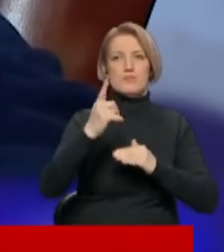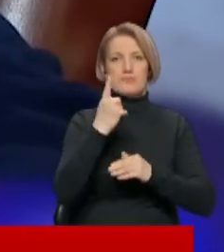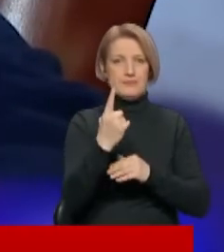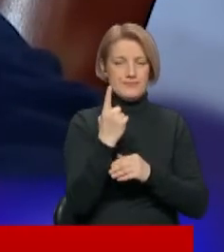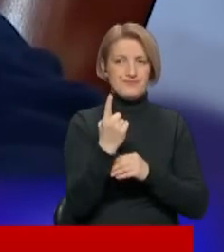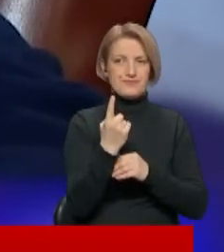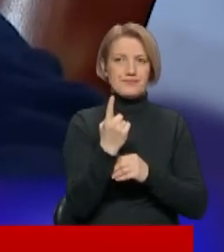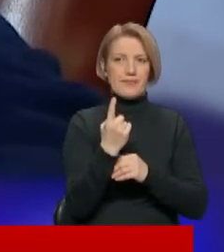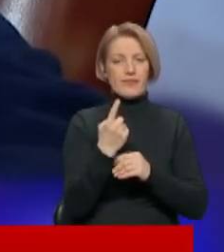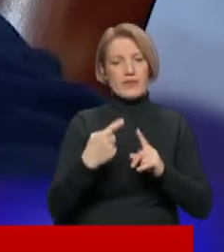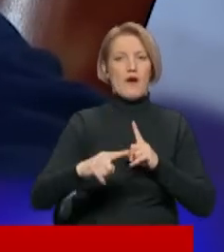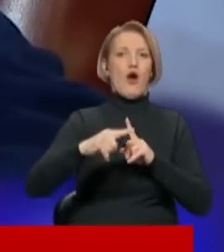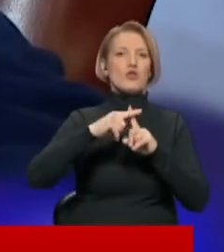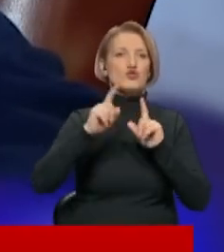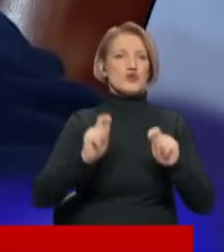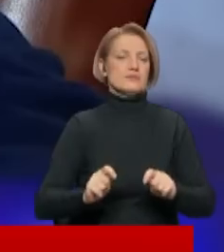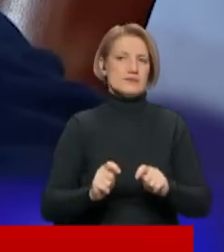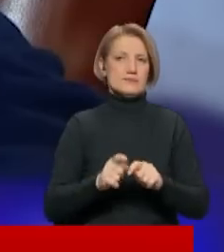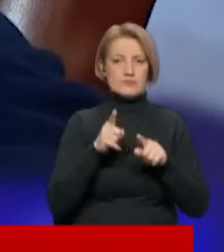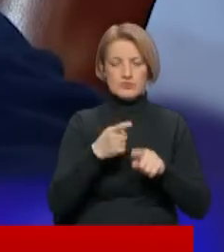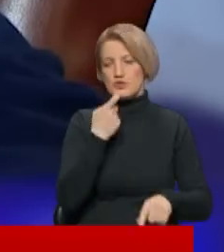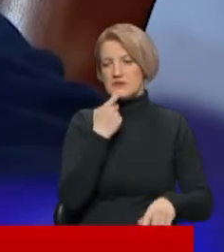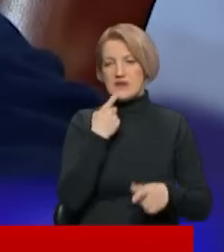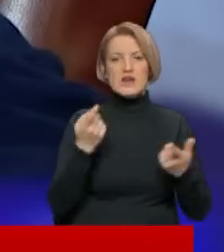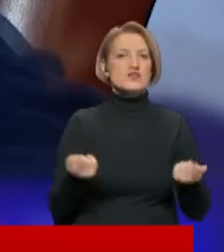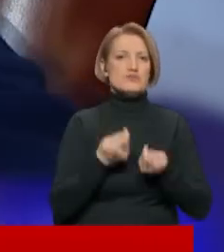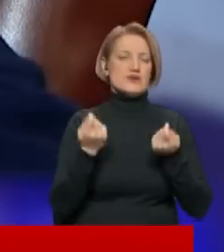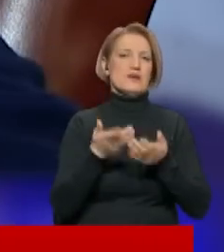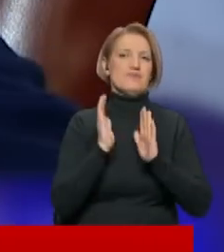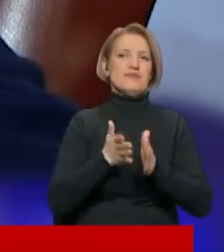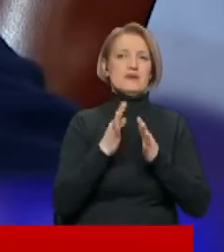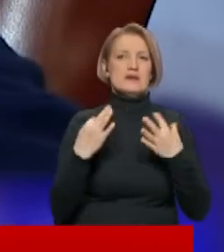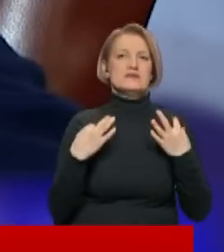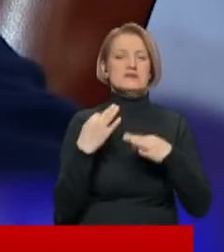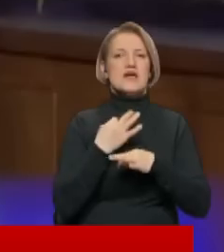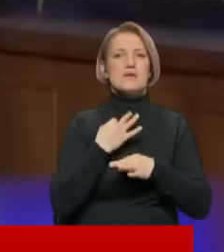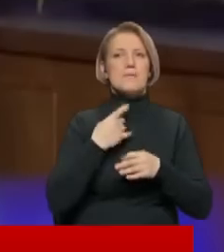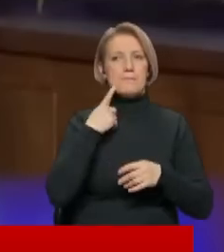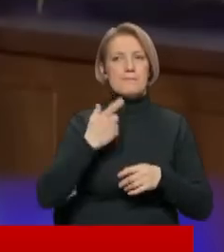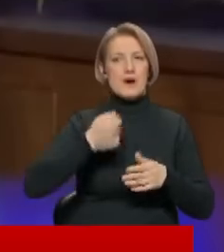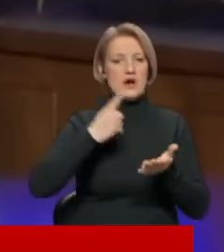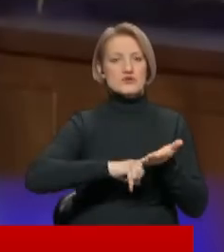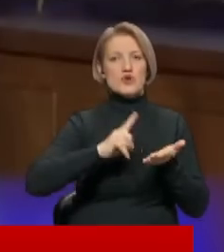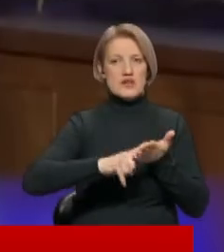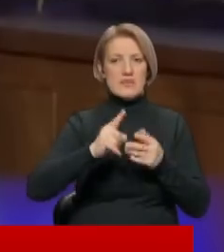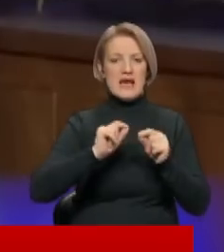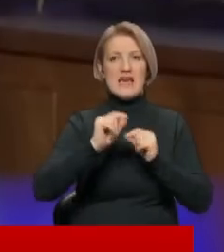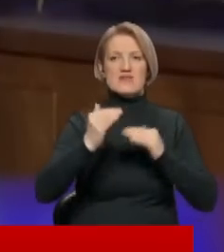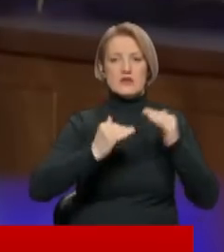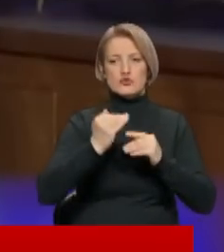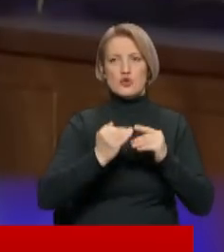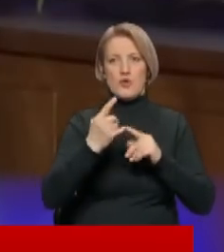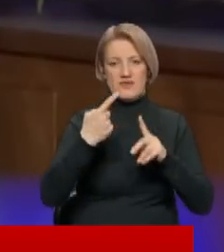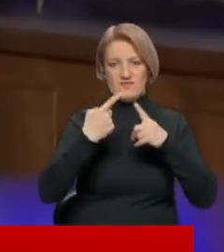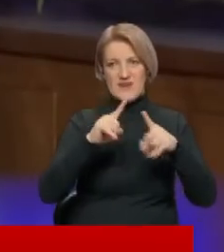Ee artış yaptık Bu sene de çalışmalarımız devam ediyor Toplu sözleşme artı enflasyon farkı artı